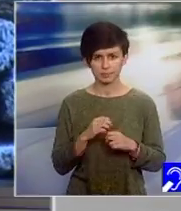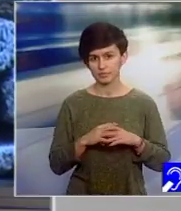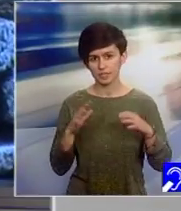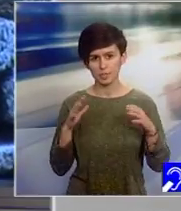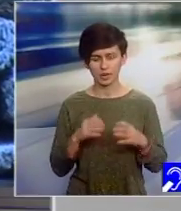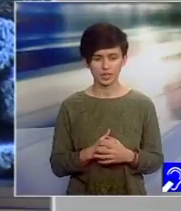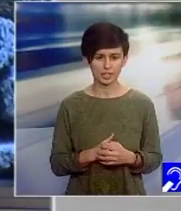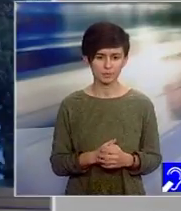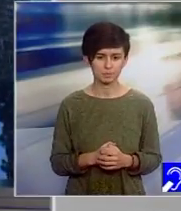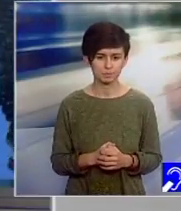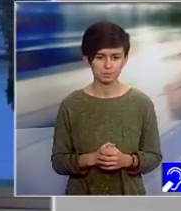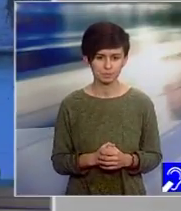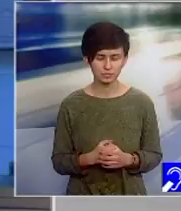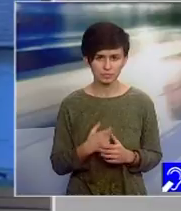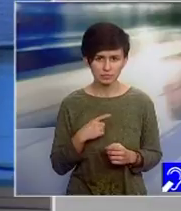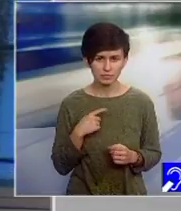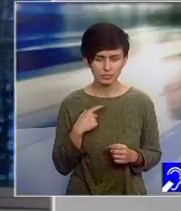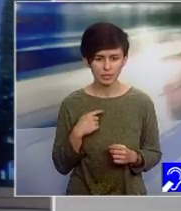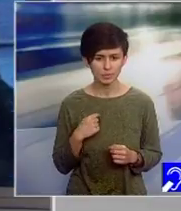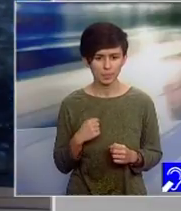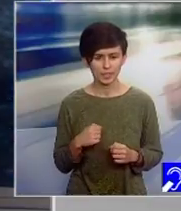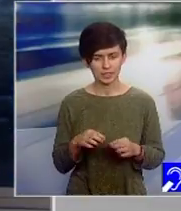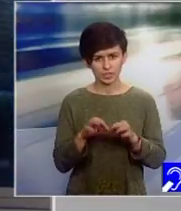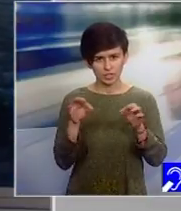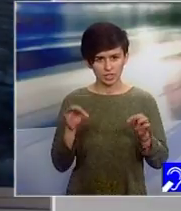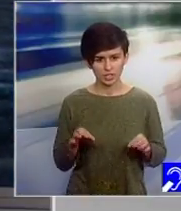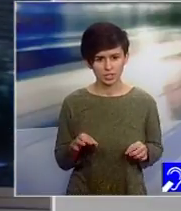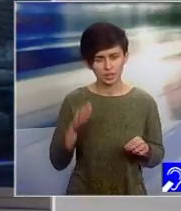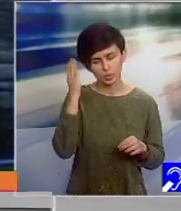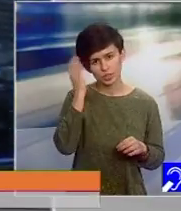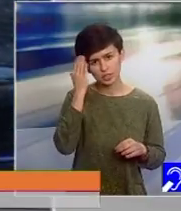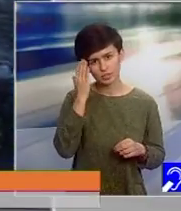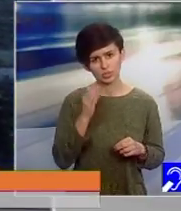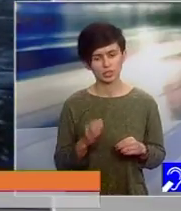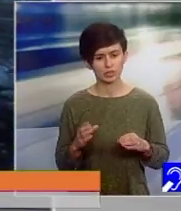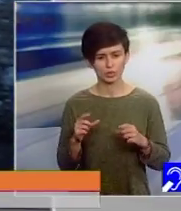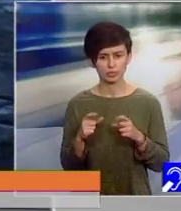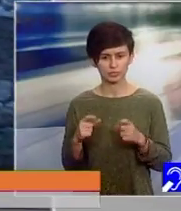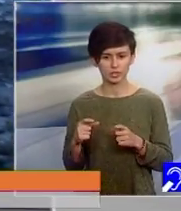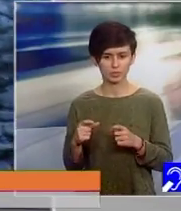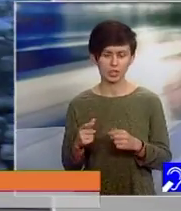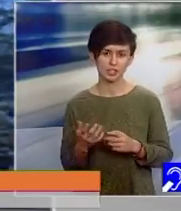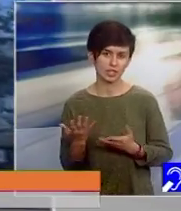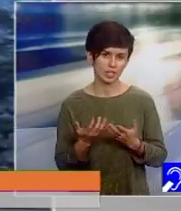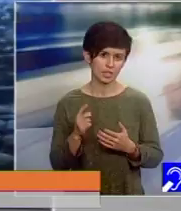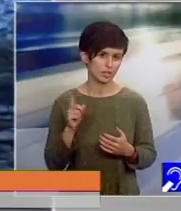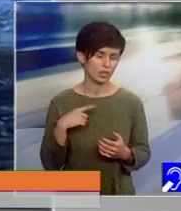Un fragment există și în curtea colegiului. Care nu ar fi fost așa de cunoscut dacă